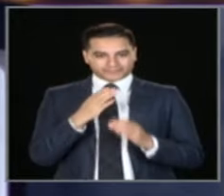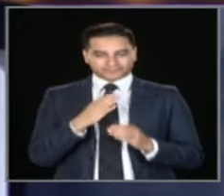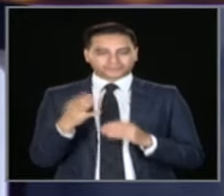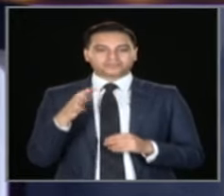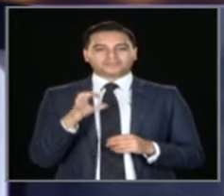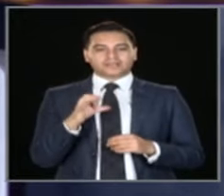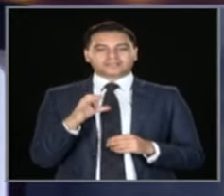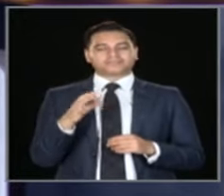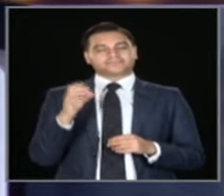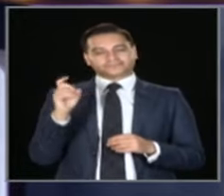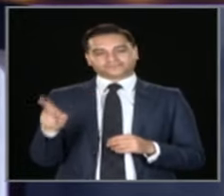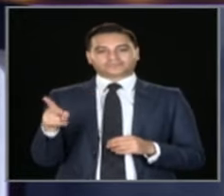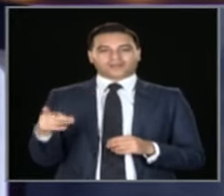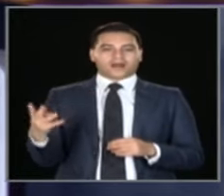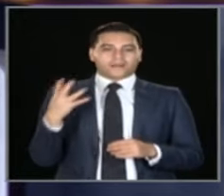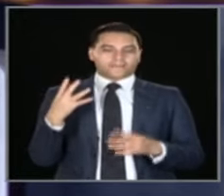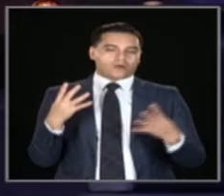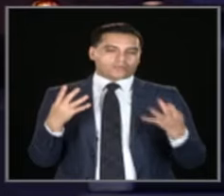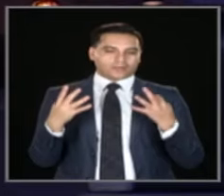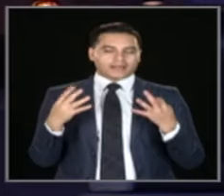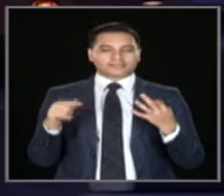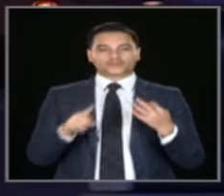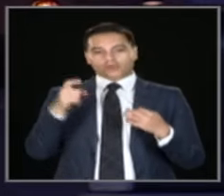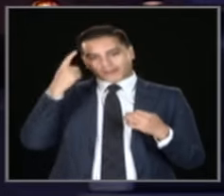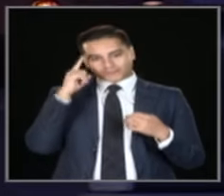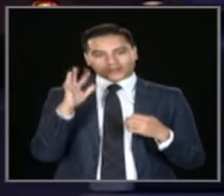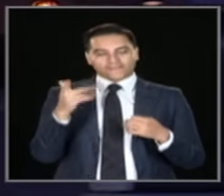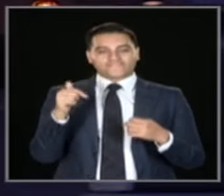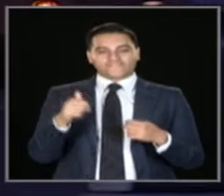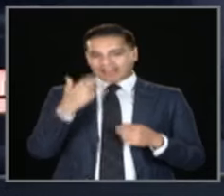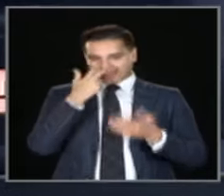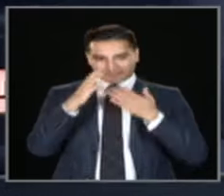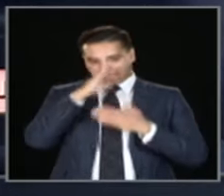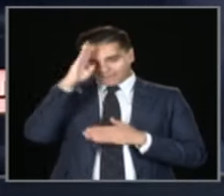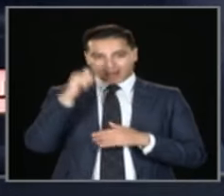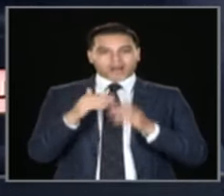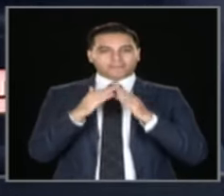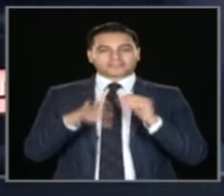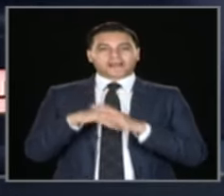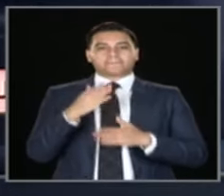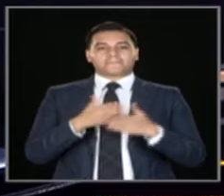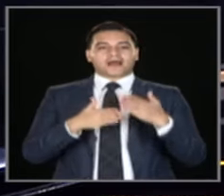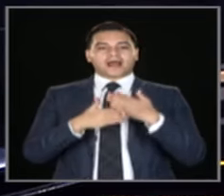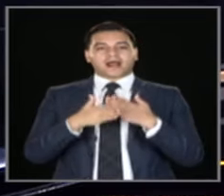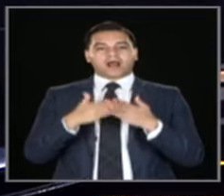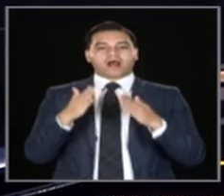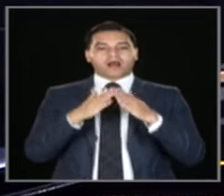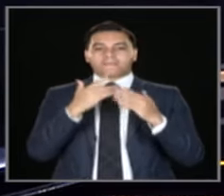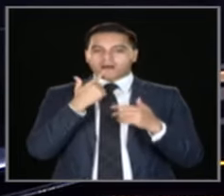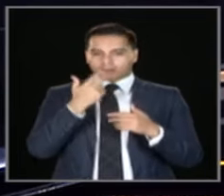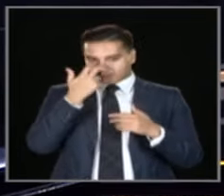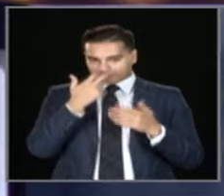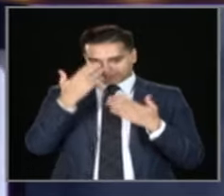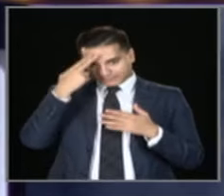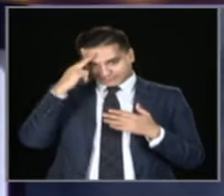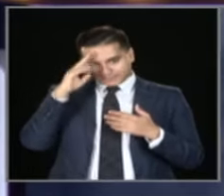4 من 9. تعال نشوف الأسئلة اللي ما تجاوبتش. في عهد أي ملك مصري تم بناء الهرم الأحمر؟